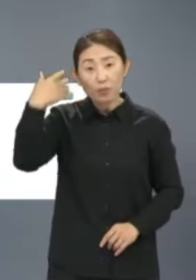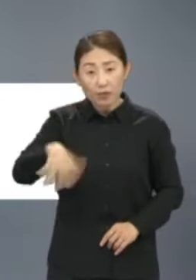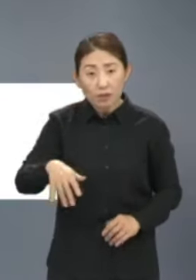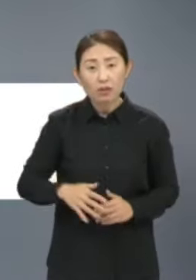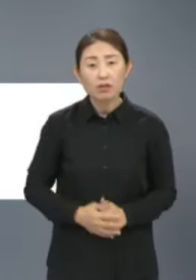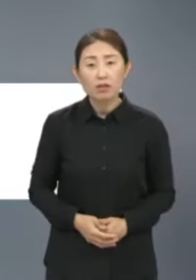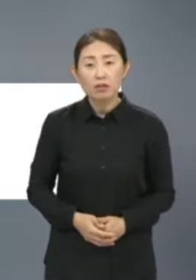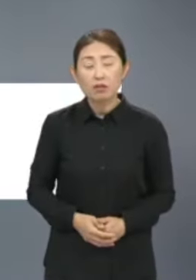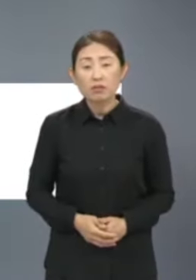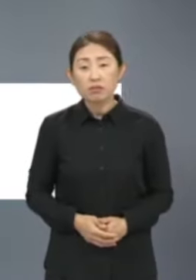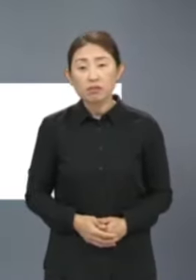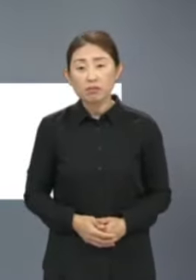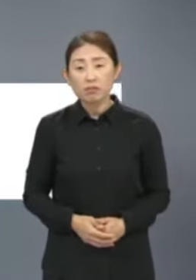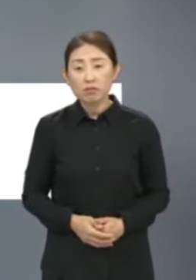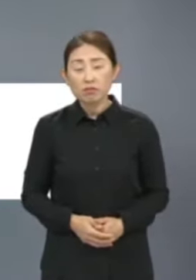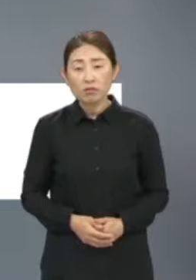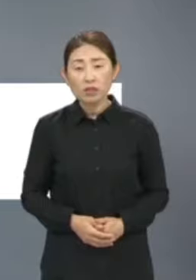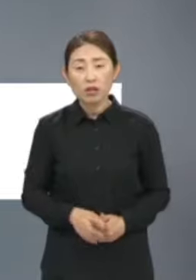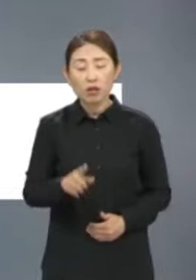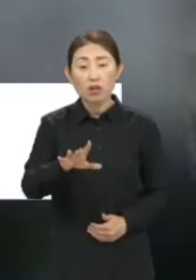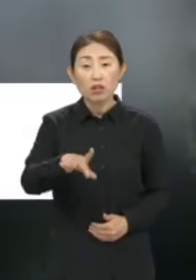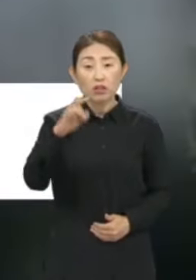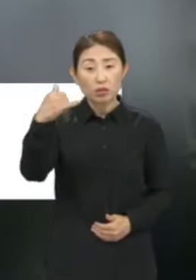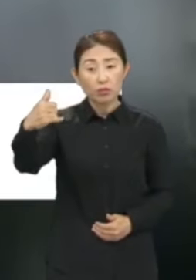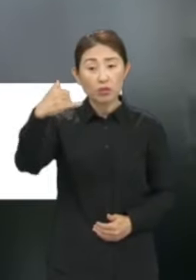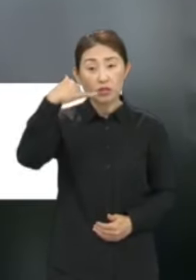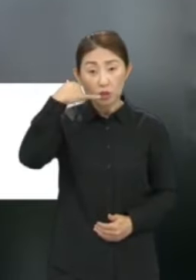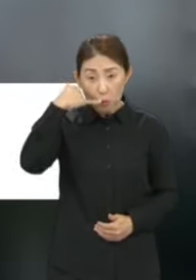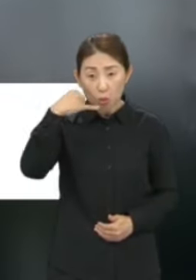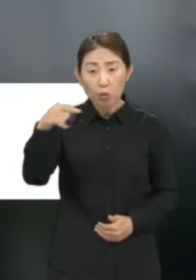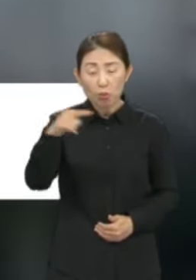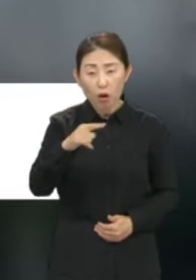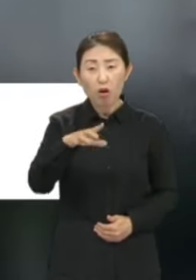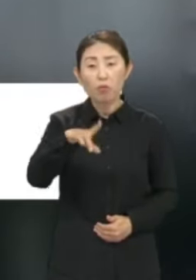않았습니다. 소방당국은 에어컨에서 불이 났다는 최초